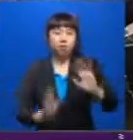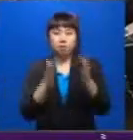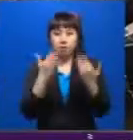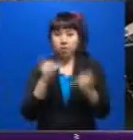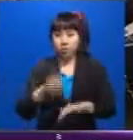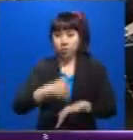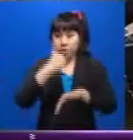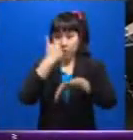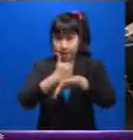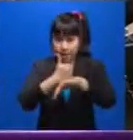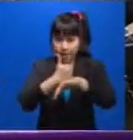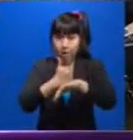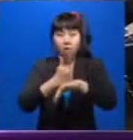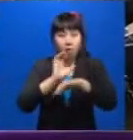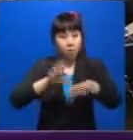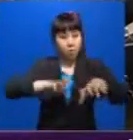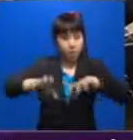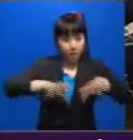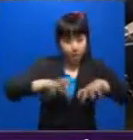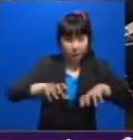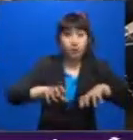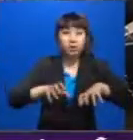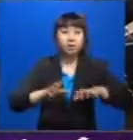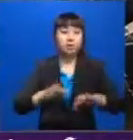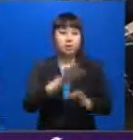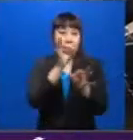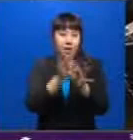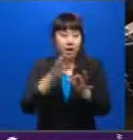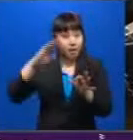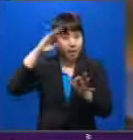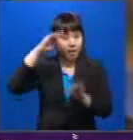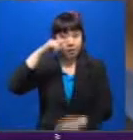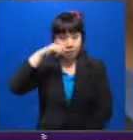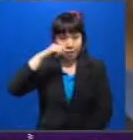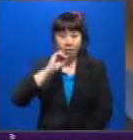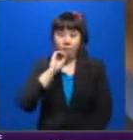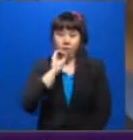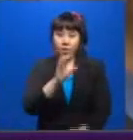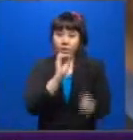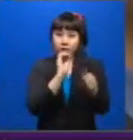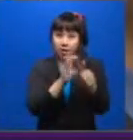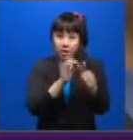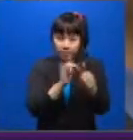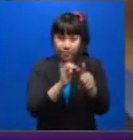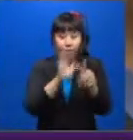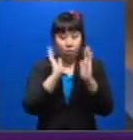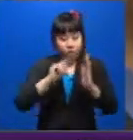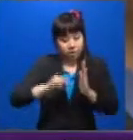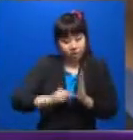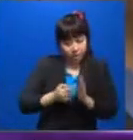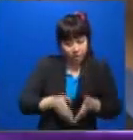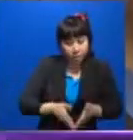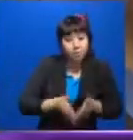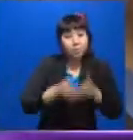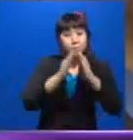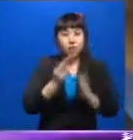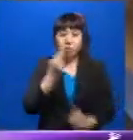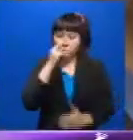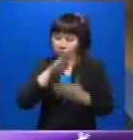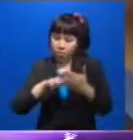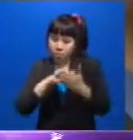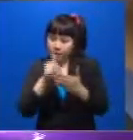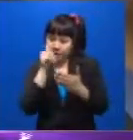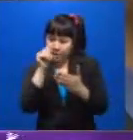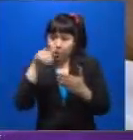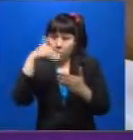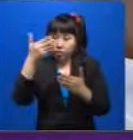หัวหน้าเจ้าหน้าที่บริหารลูกค้าธุรกิจธนาคารทหารไทยและให้ผู้ที่จะเริ่มทำธุรกิจมองจุดแข็งที่มีก่อนแล้ว